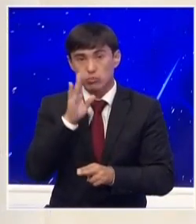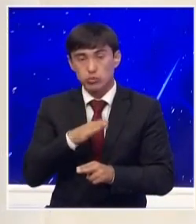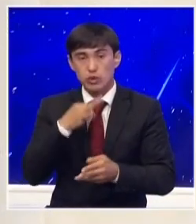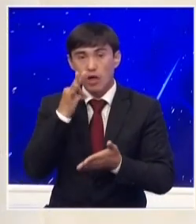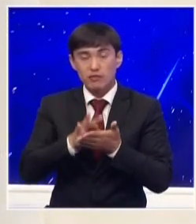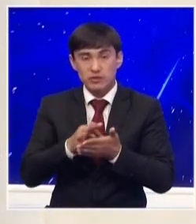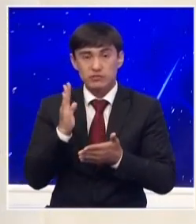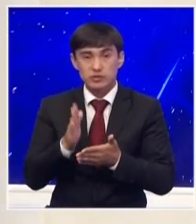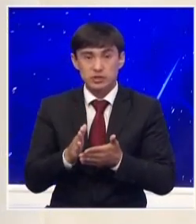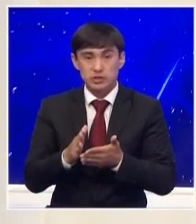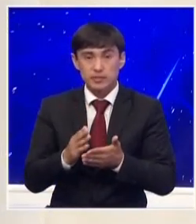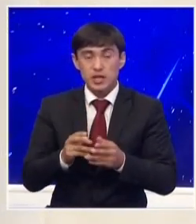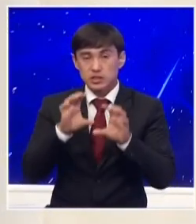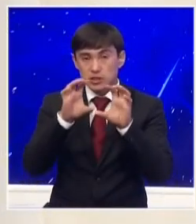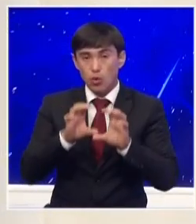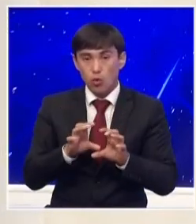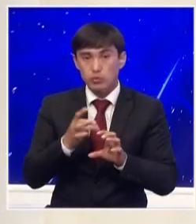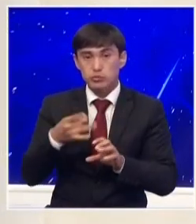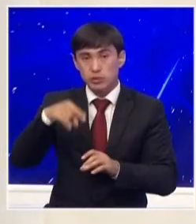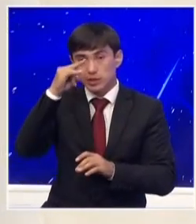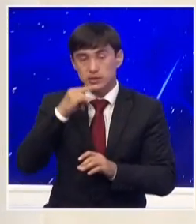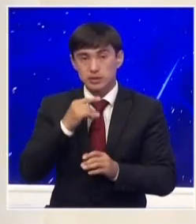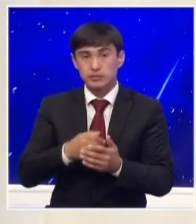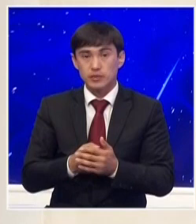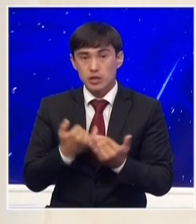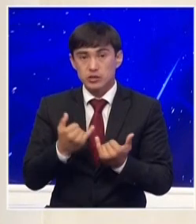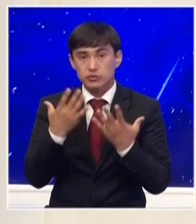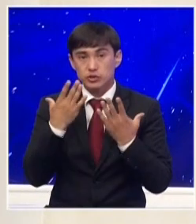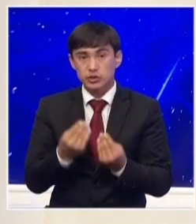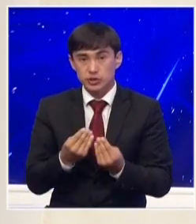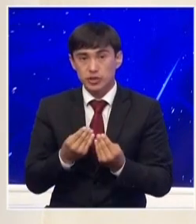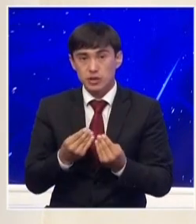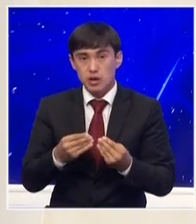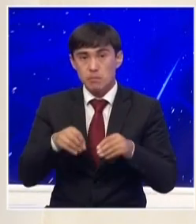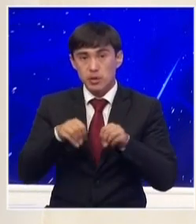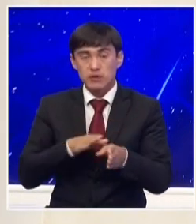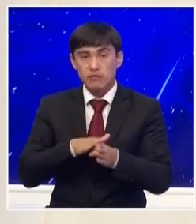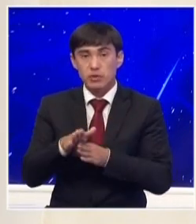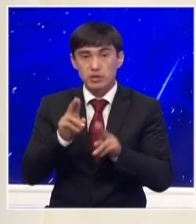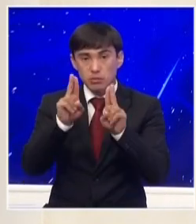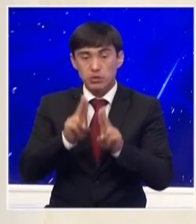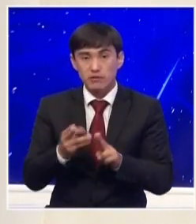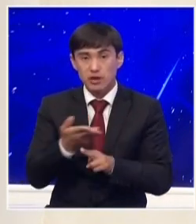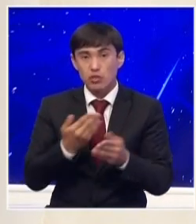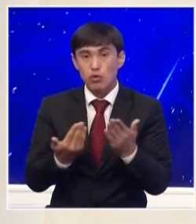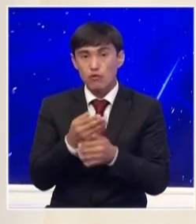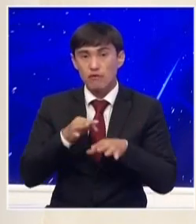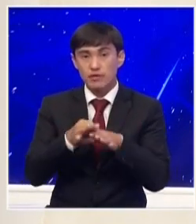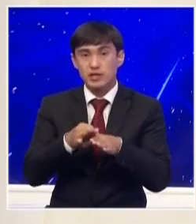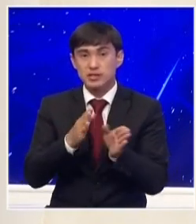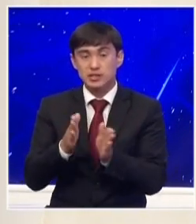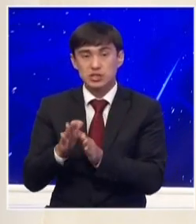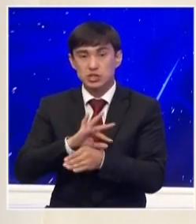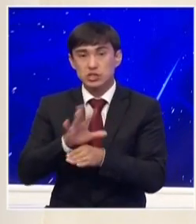привлечены к ответственности, предусмотренной законодательством Республики Казахстан. На сегодняшний день принятие и выполнение этих правил для наведения порядка